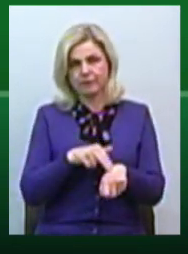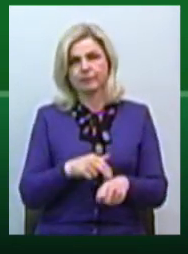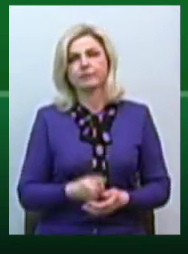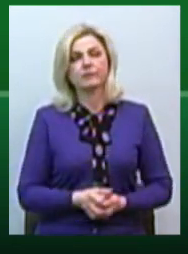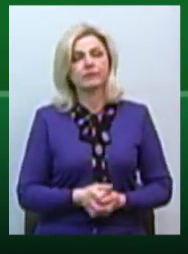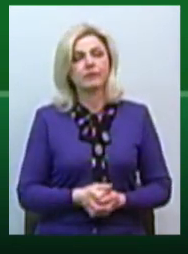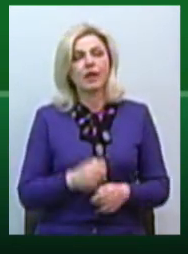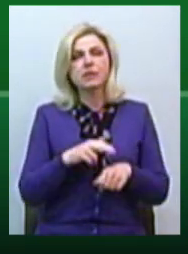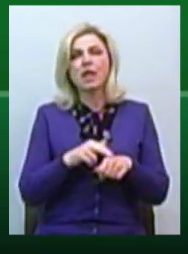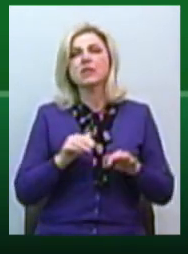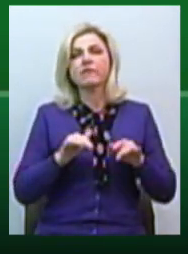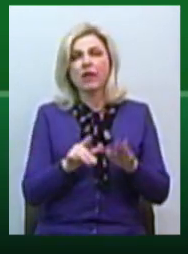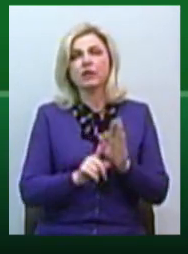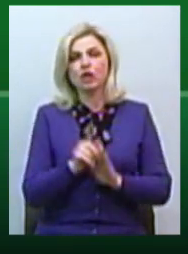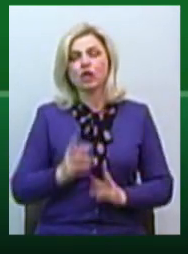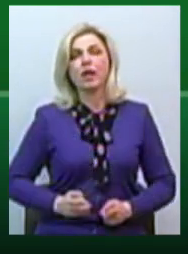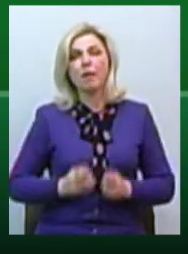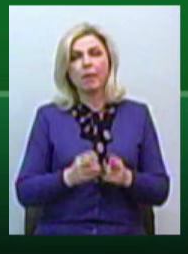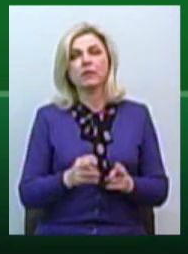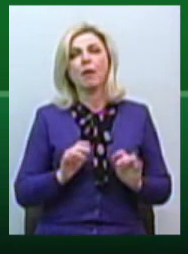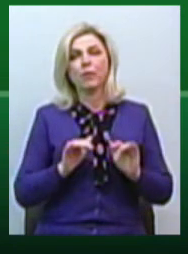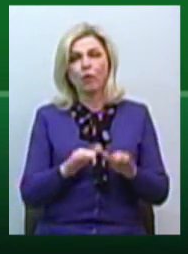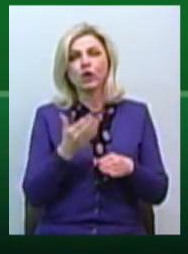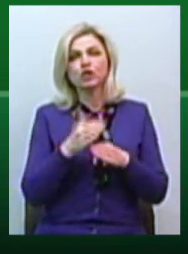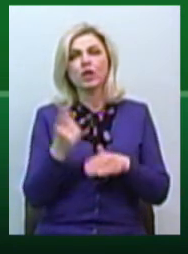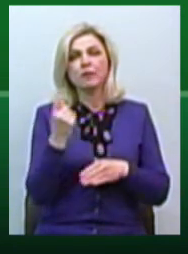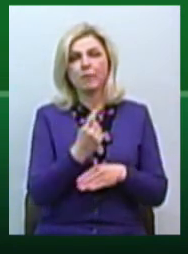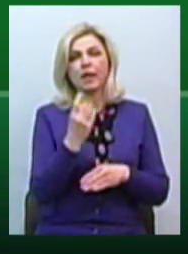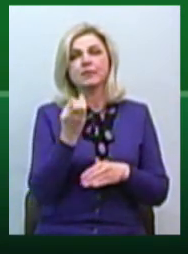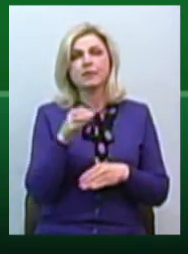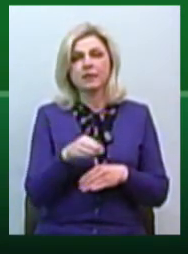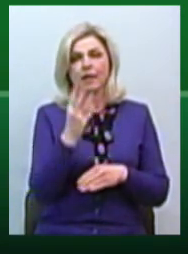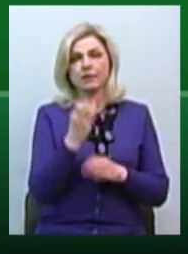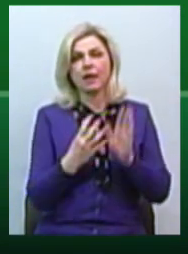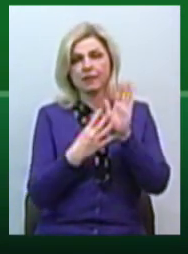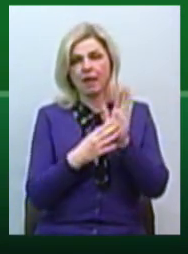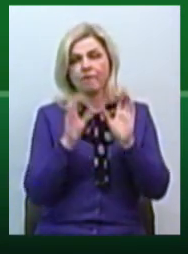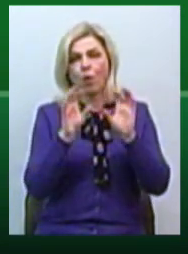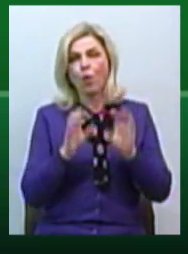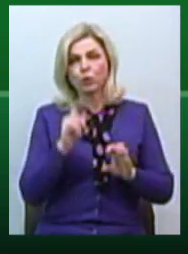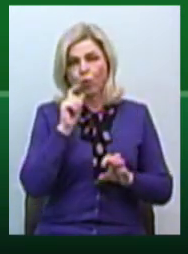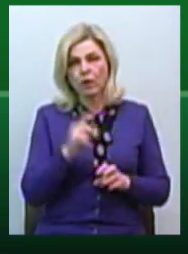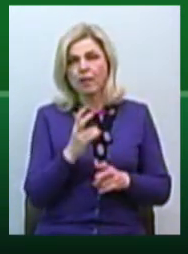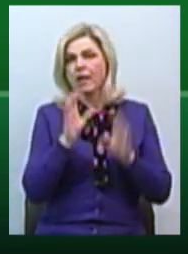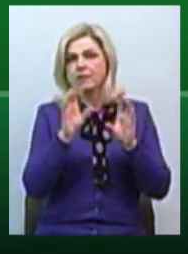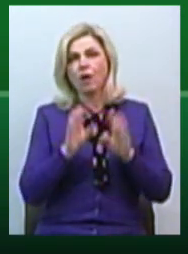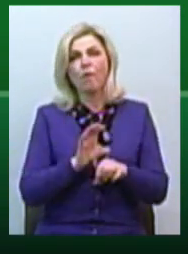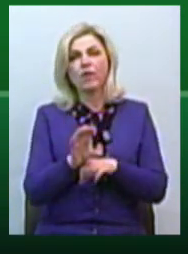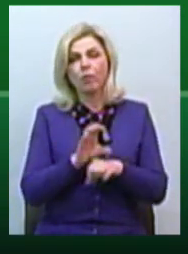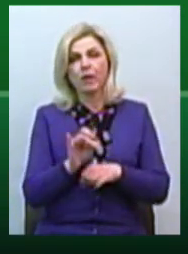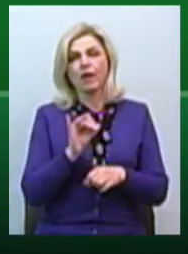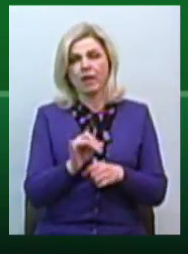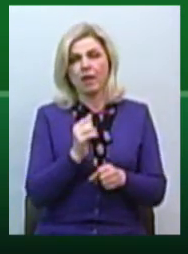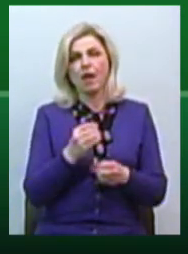Слідчими розпочато кримінальне провадження за ознаками частини 1 статті 309 Кримінального кодексу України, а саме незаконне виробництво,